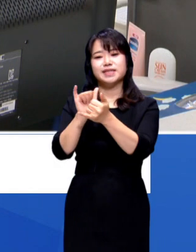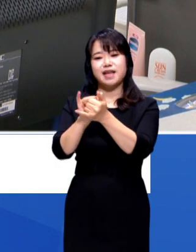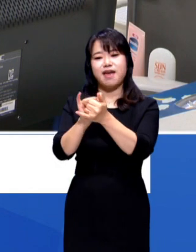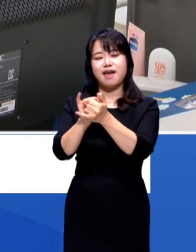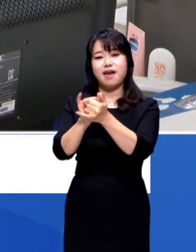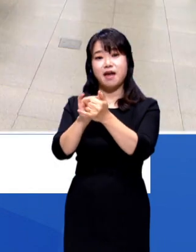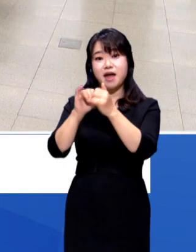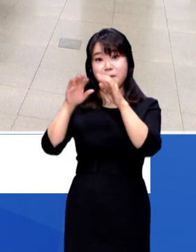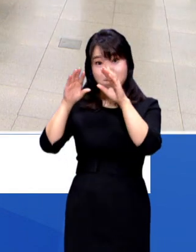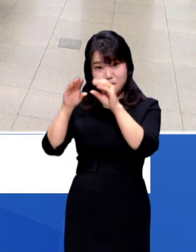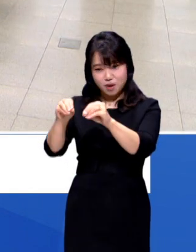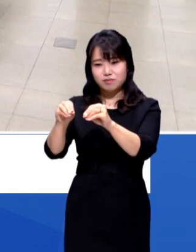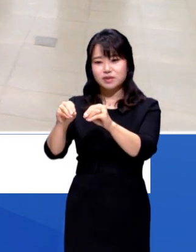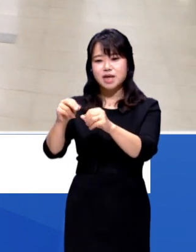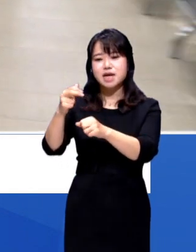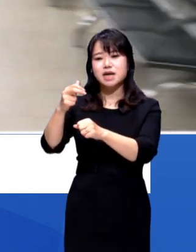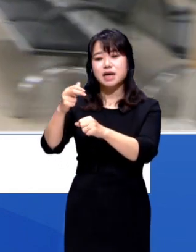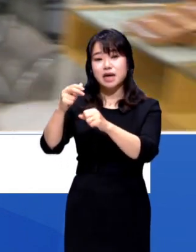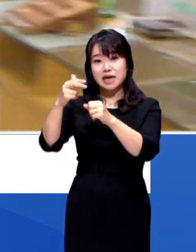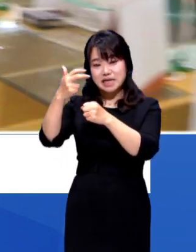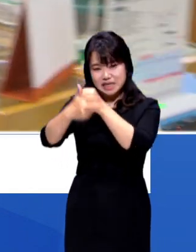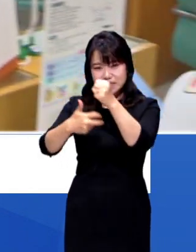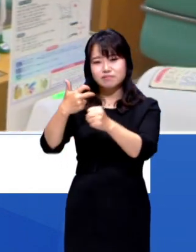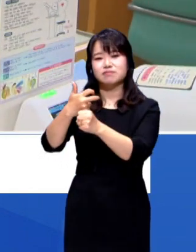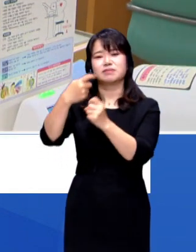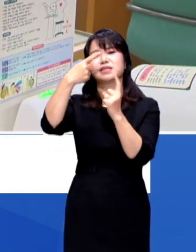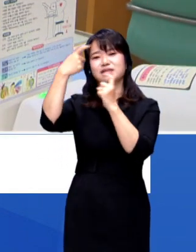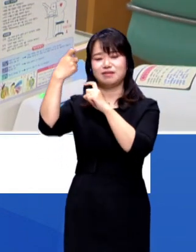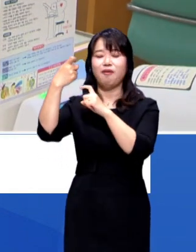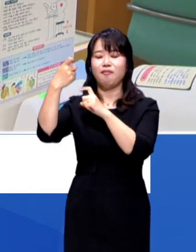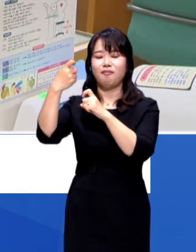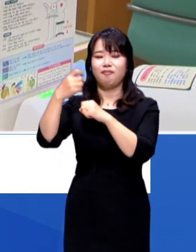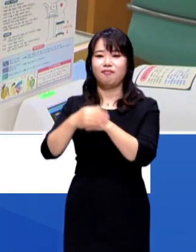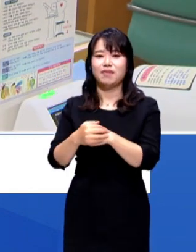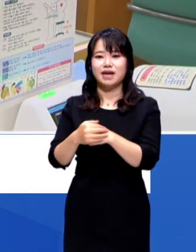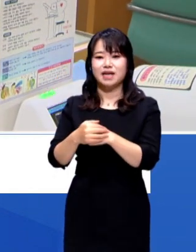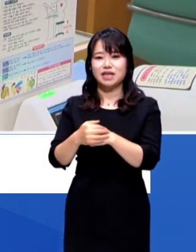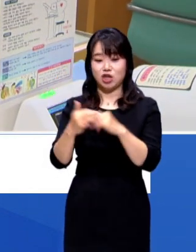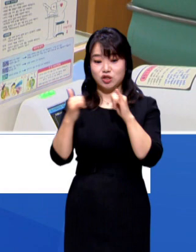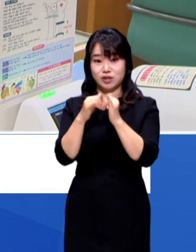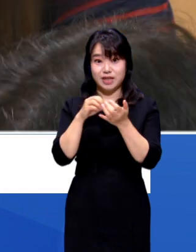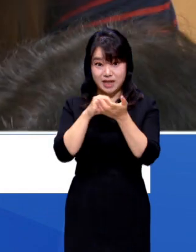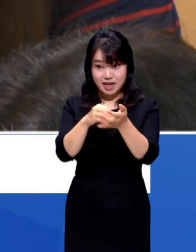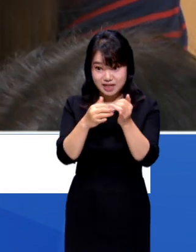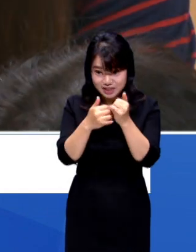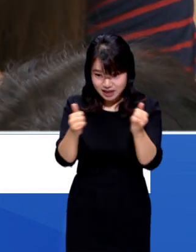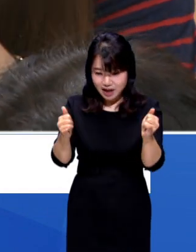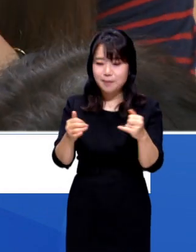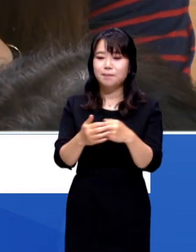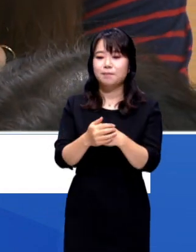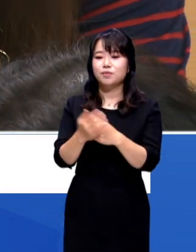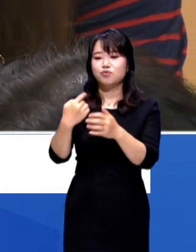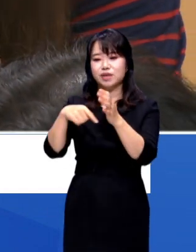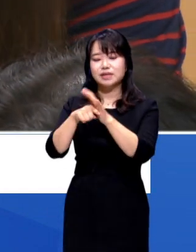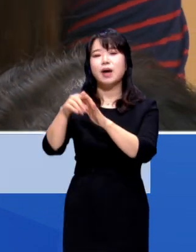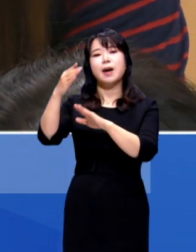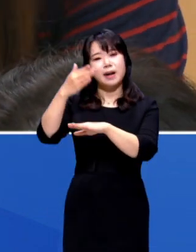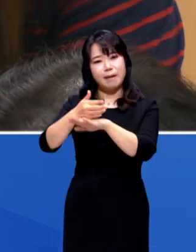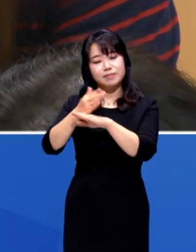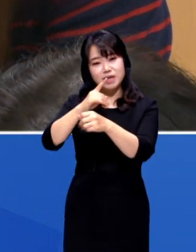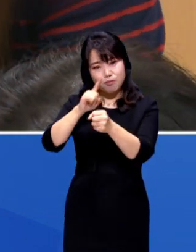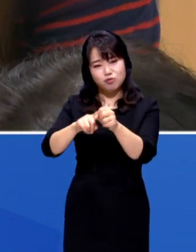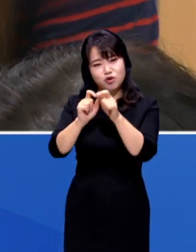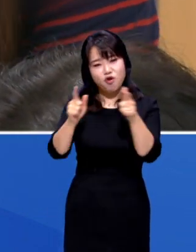정전 70주년이 되는 해입니다. 그래서 참전 유공자에게 존경, 감사를 전하는 다양한